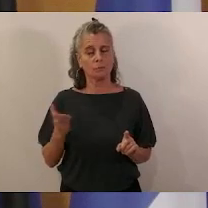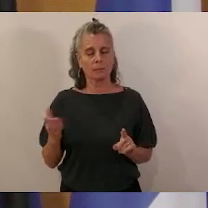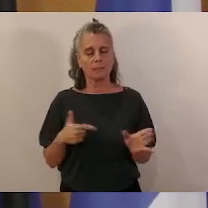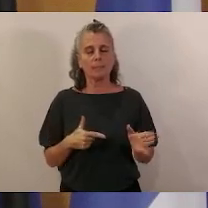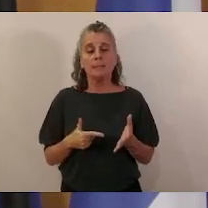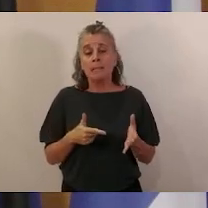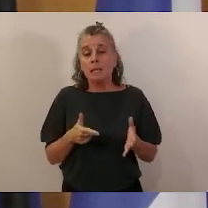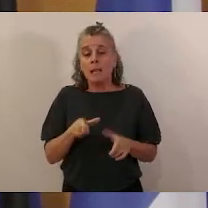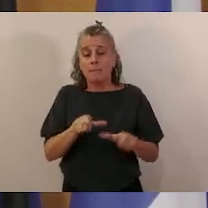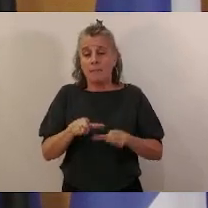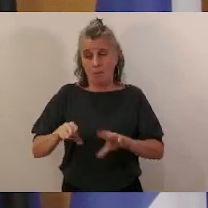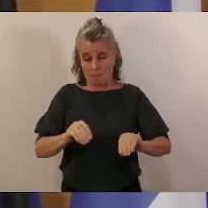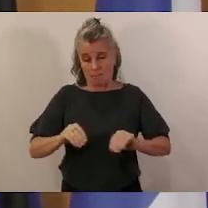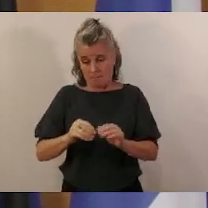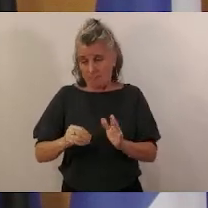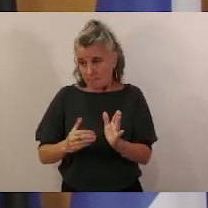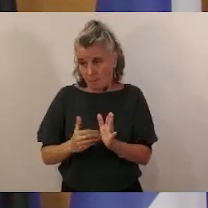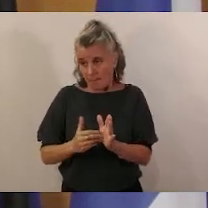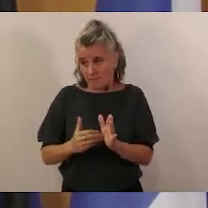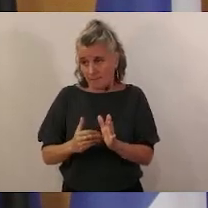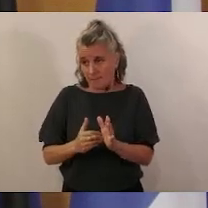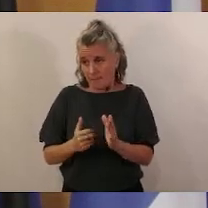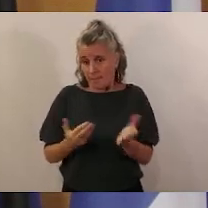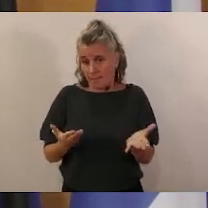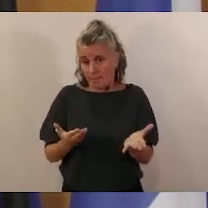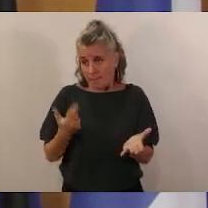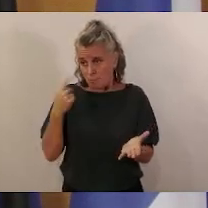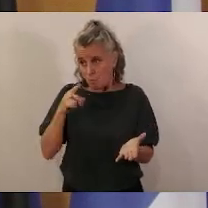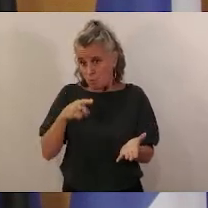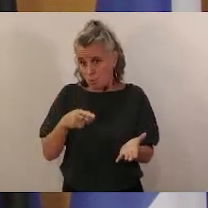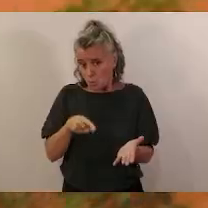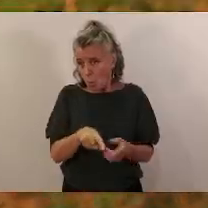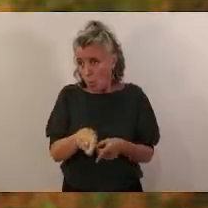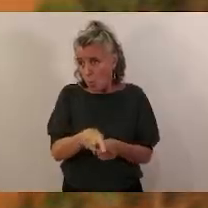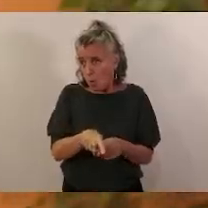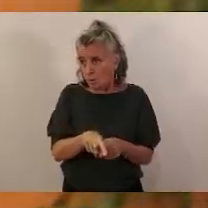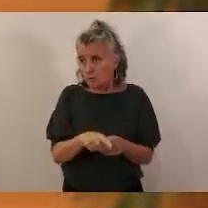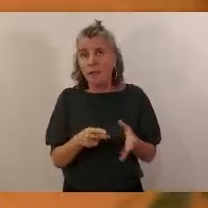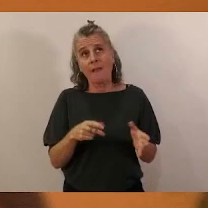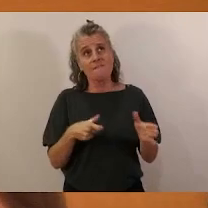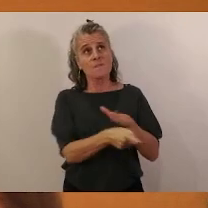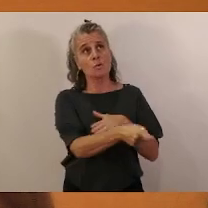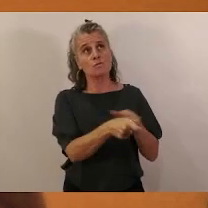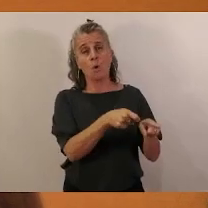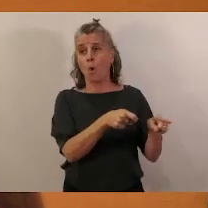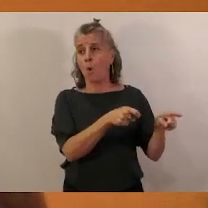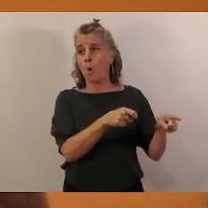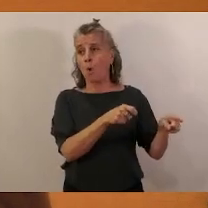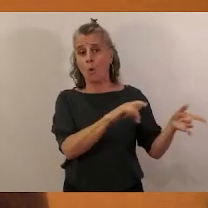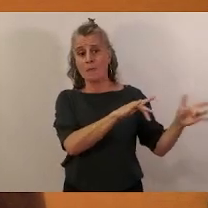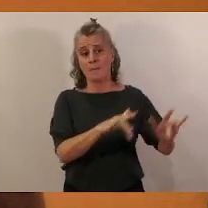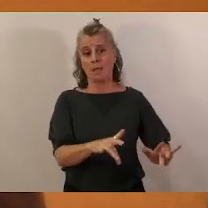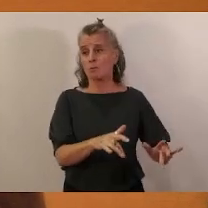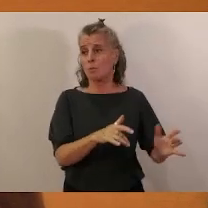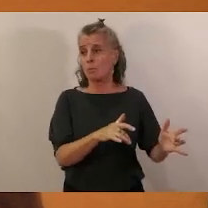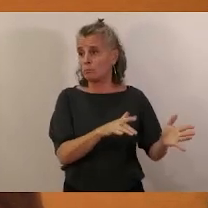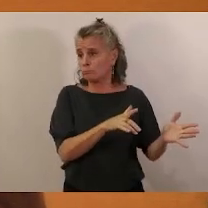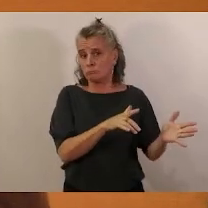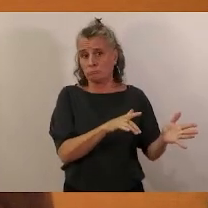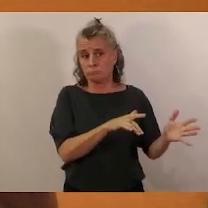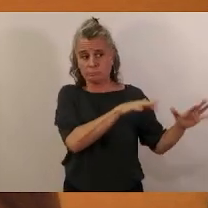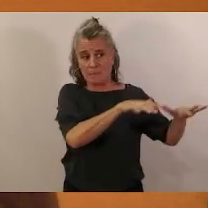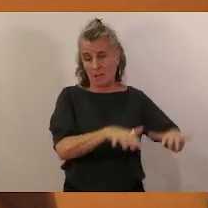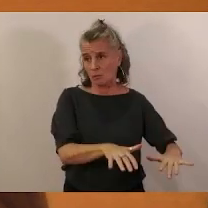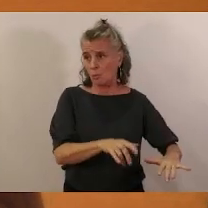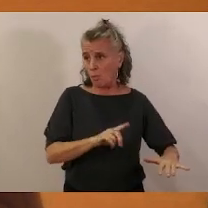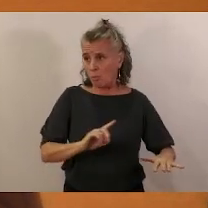Marseille, en fait, et donc ça ne sert pas, ce rapport ne sert pas à financer l'immigration, comme vous le dites. C'est un rapport qui est issu d'une contractualisation avec les